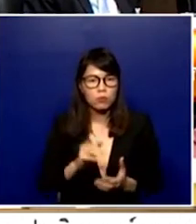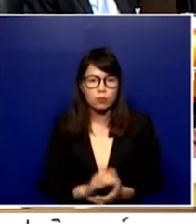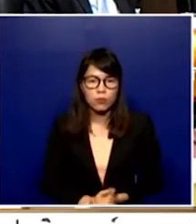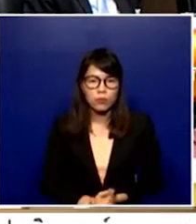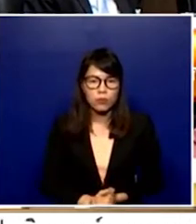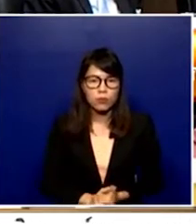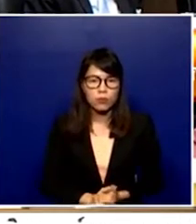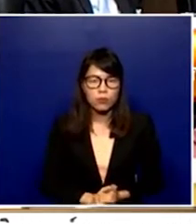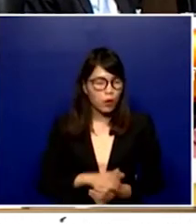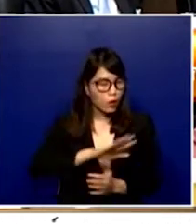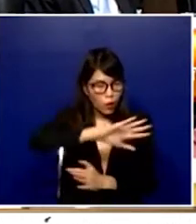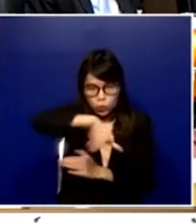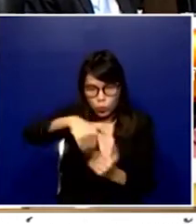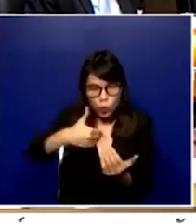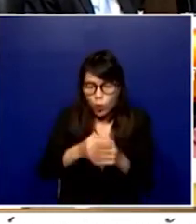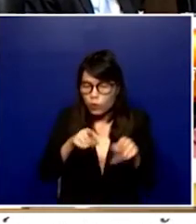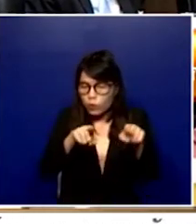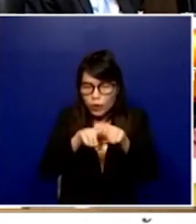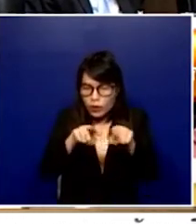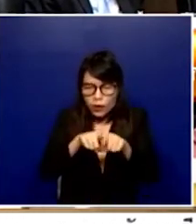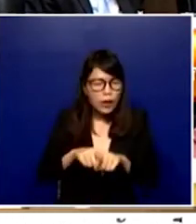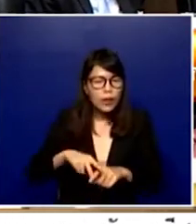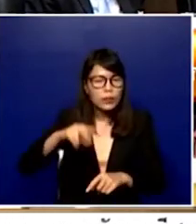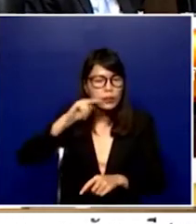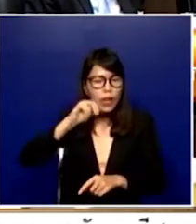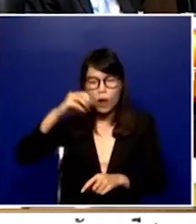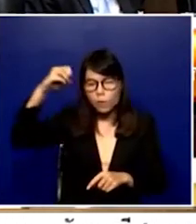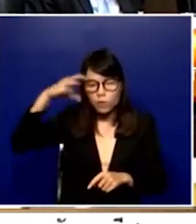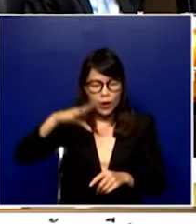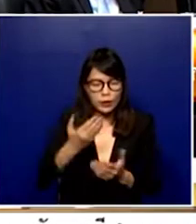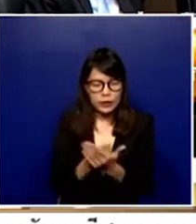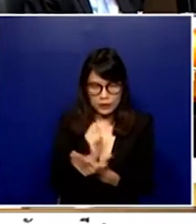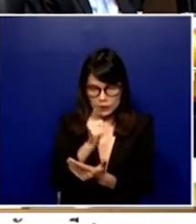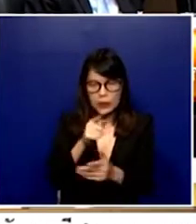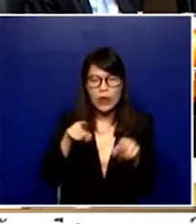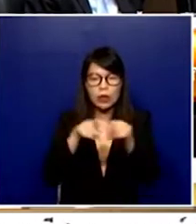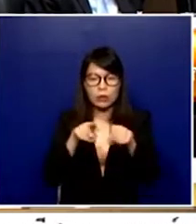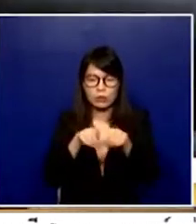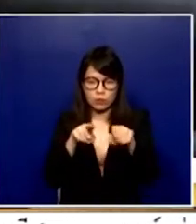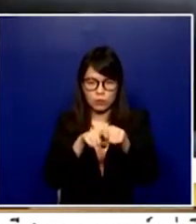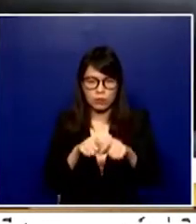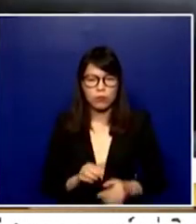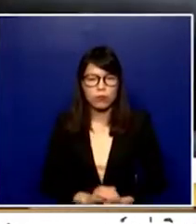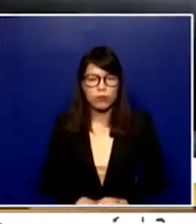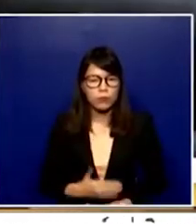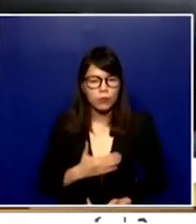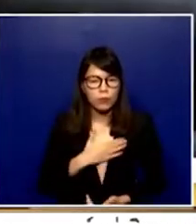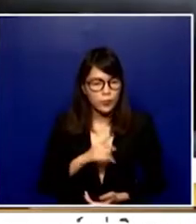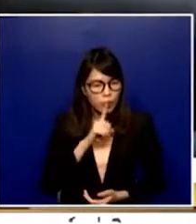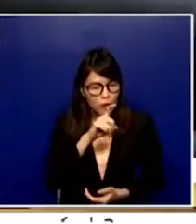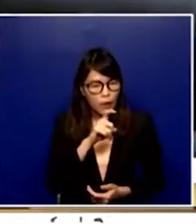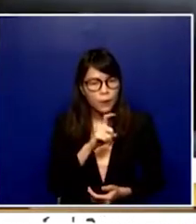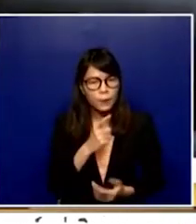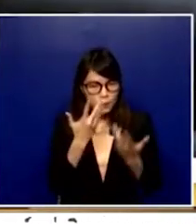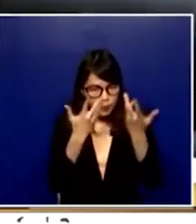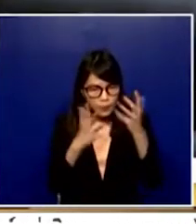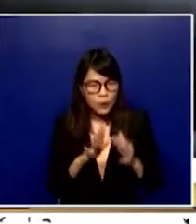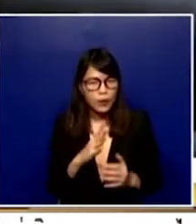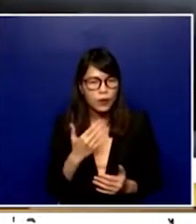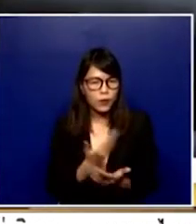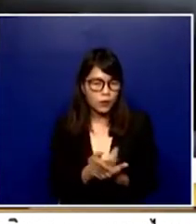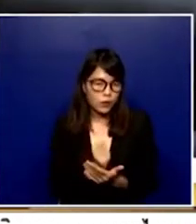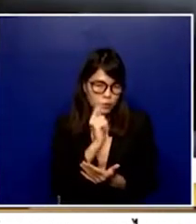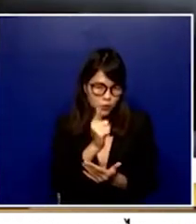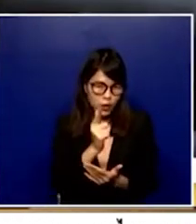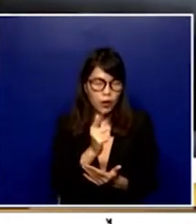ทุกคนตองจ่ายคาน้ำขาวไฟเองทั้งนั้นะคะแ้กทั่งในผลในกองทัพทฉัไปสอบถามมาแล้วก็ต้จ่ายคาน้ำ